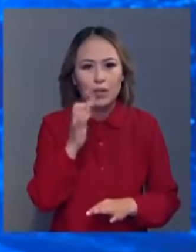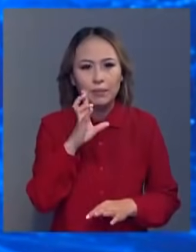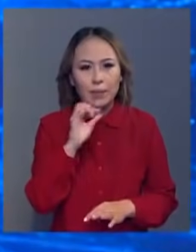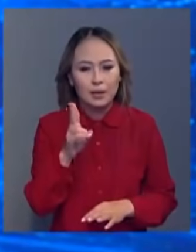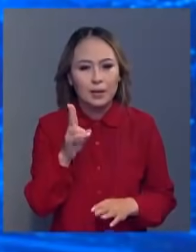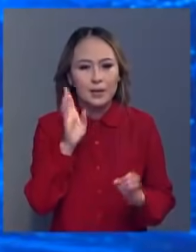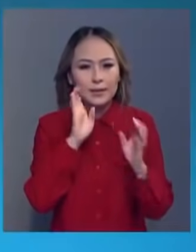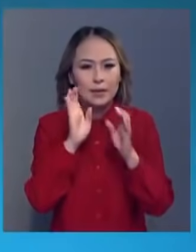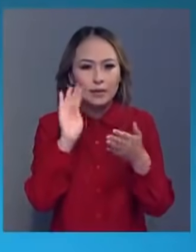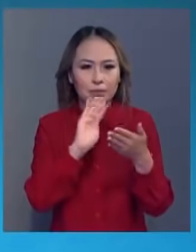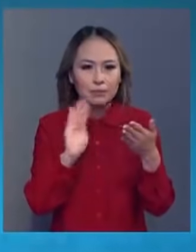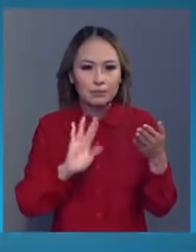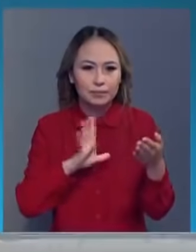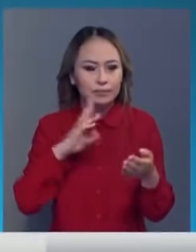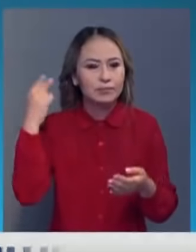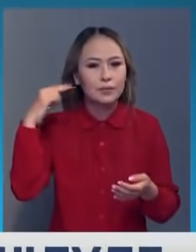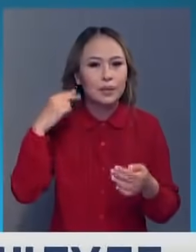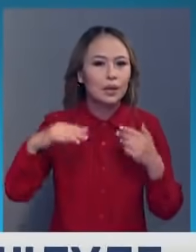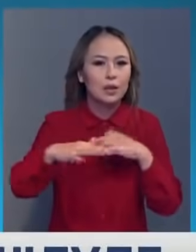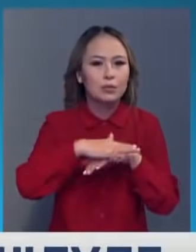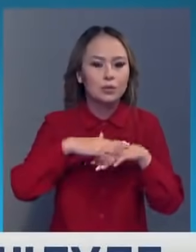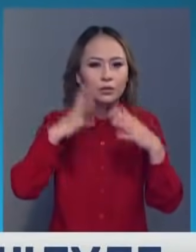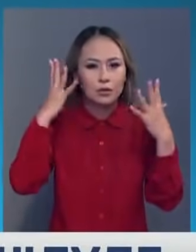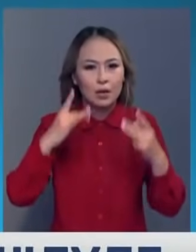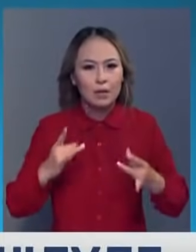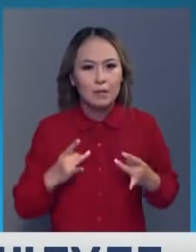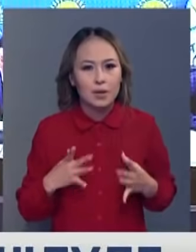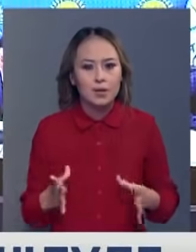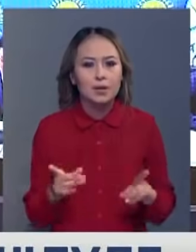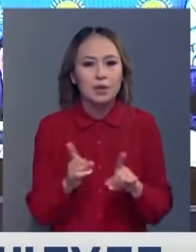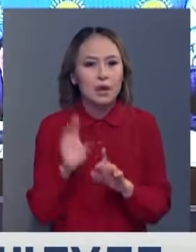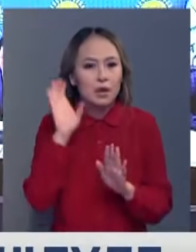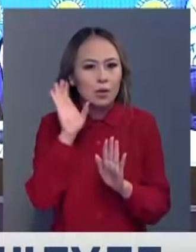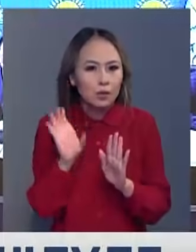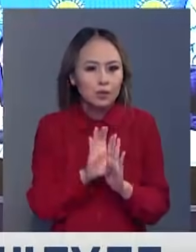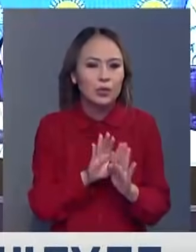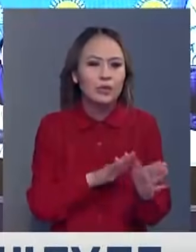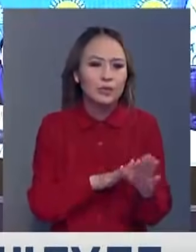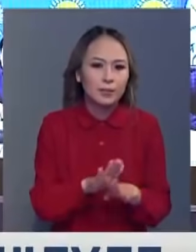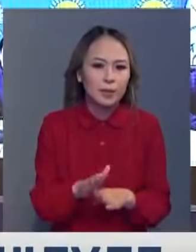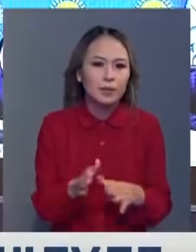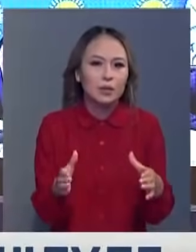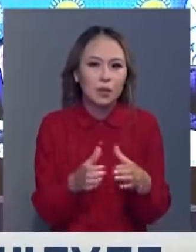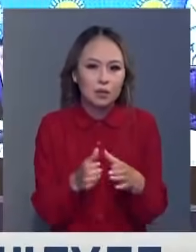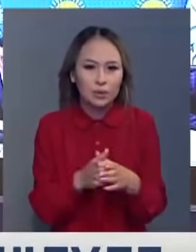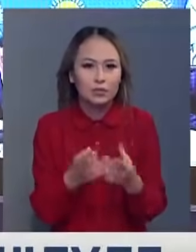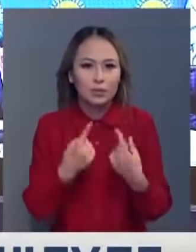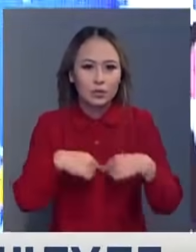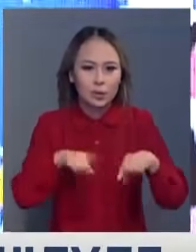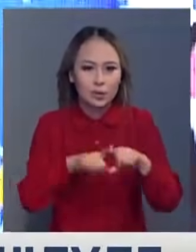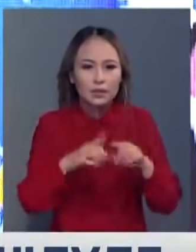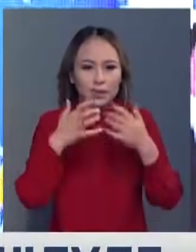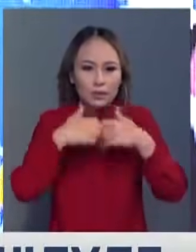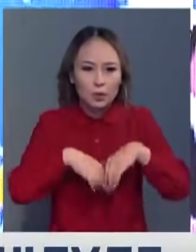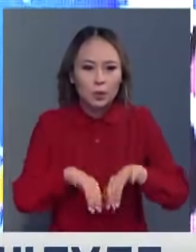Бауыржан Байбек Инстаграм парақшасында жазды. Президенттің халық үніне құлақ асатын мемлекет тұжырымдамасы аясында партияның қоғамдық қабылдаулар